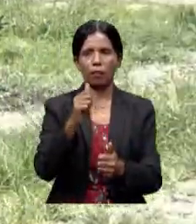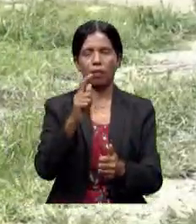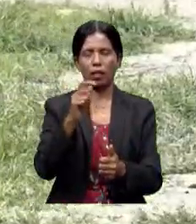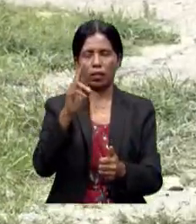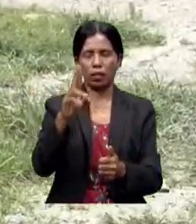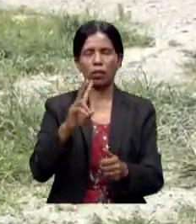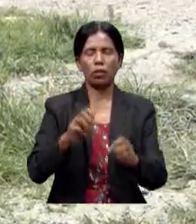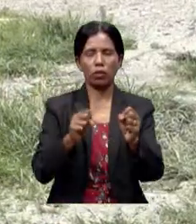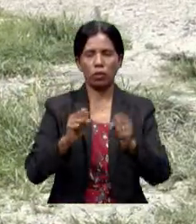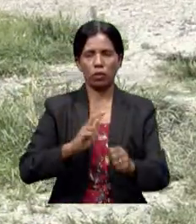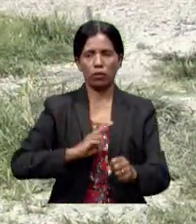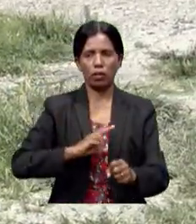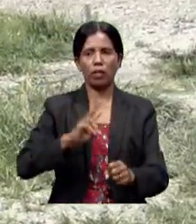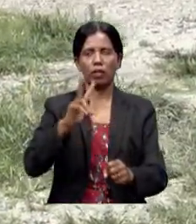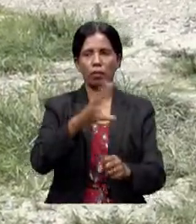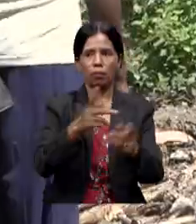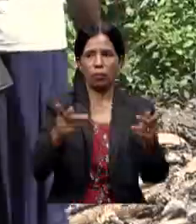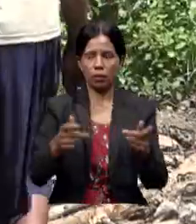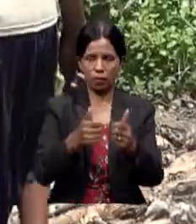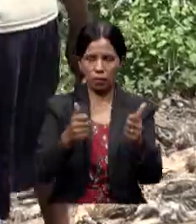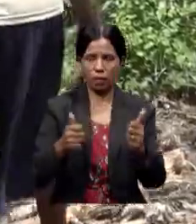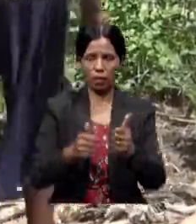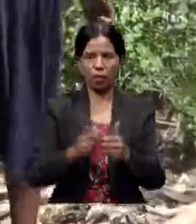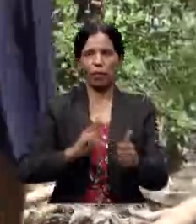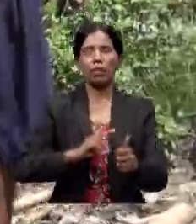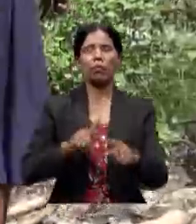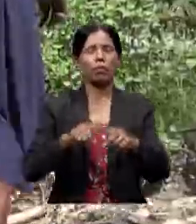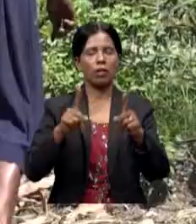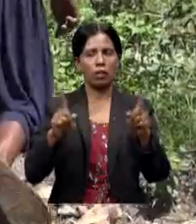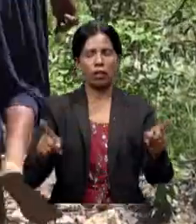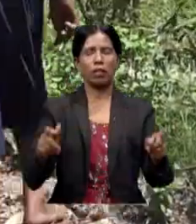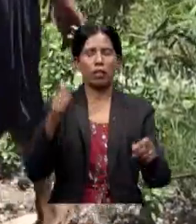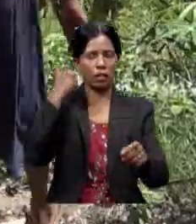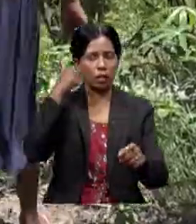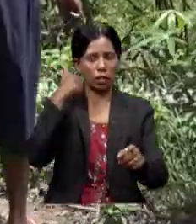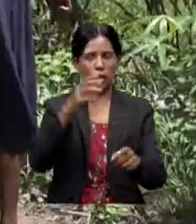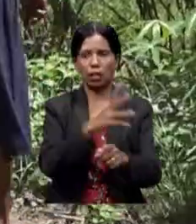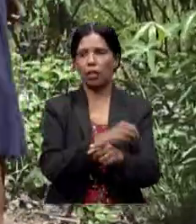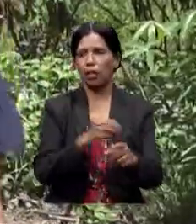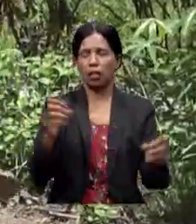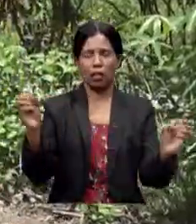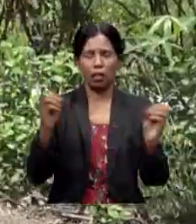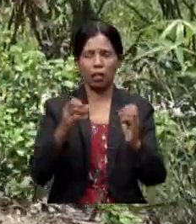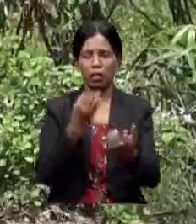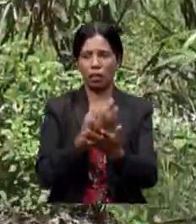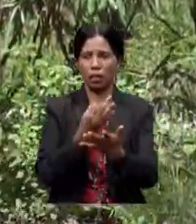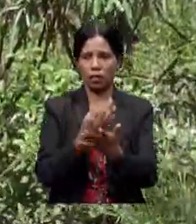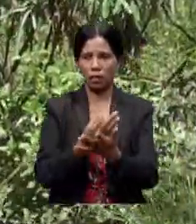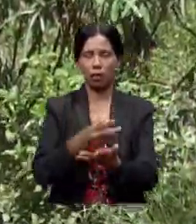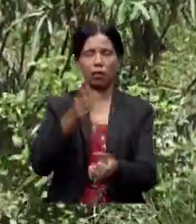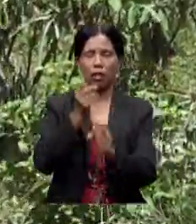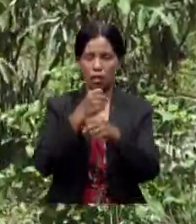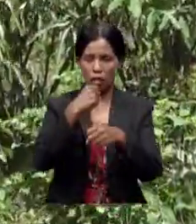Vila Verde postu administrativo Veracruz mai be tio Filomena Pereira la iha osan atu hari ni